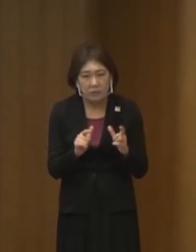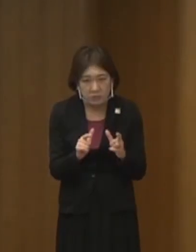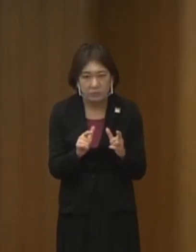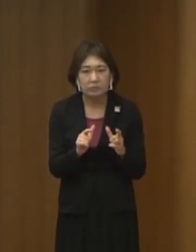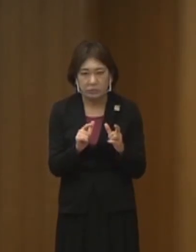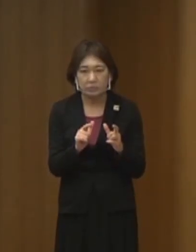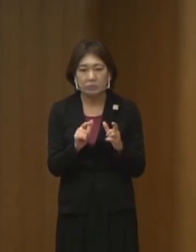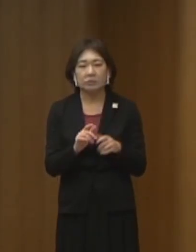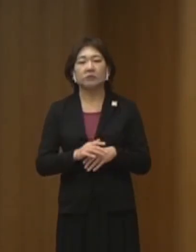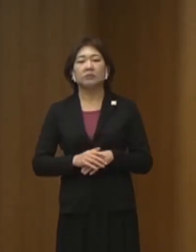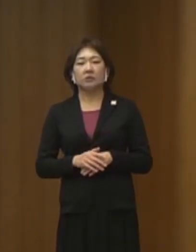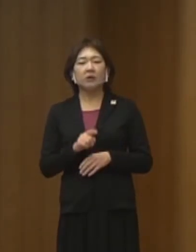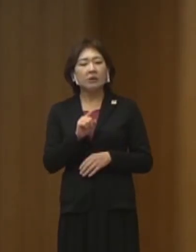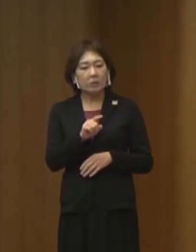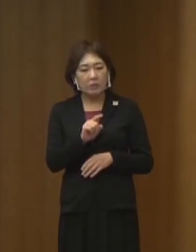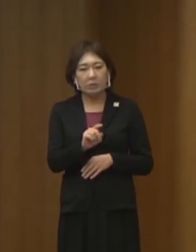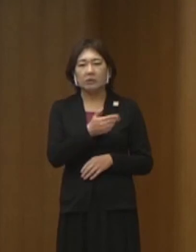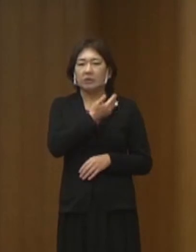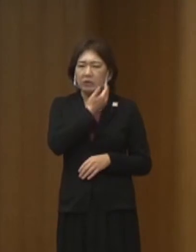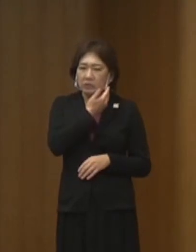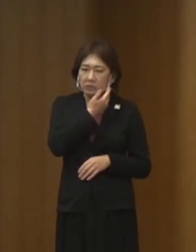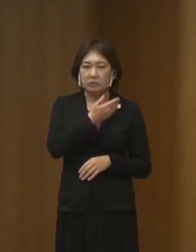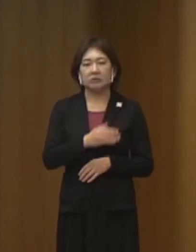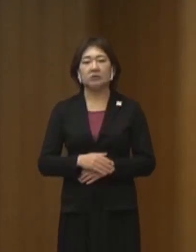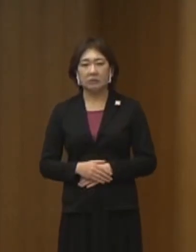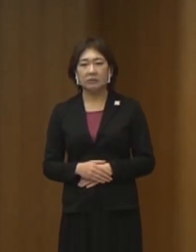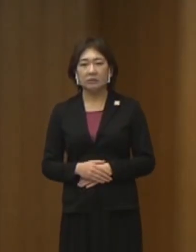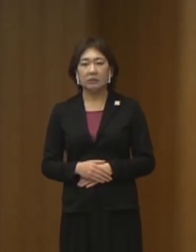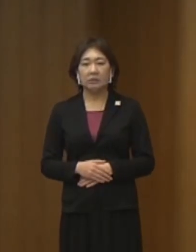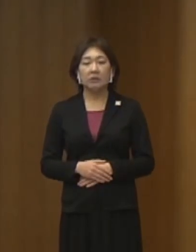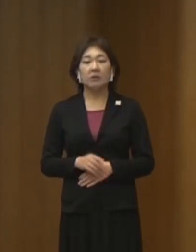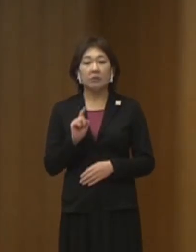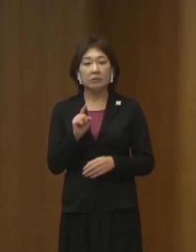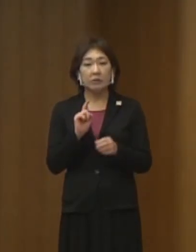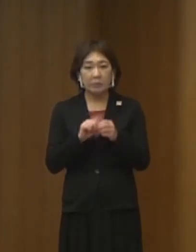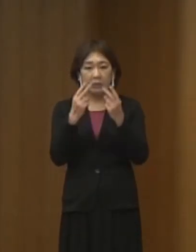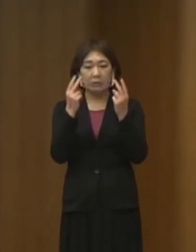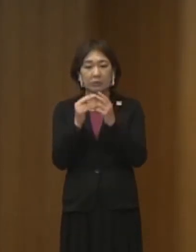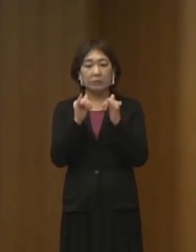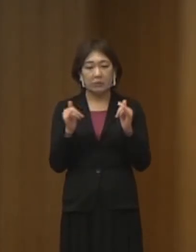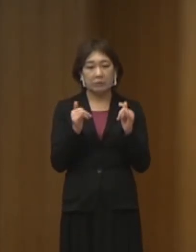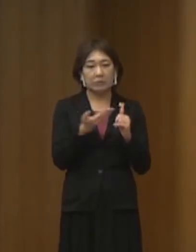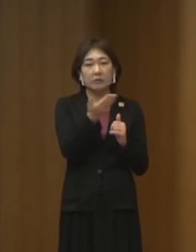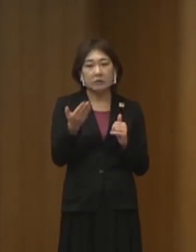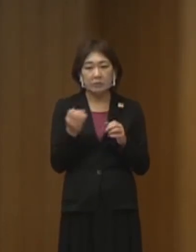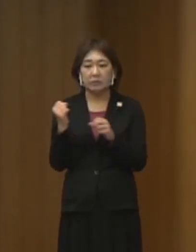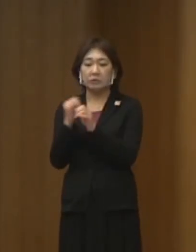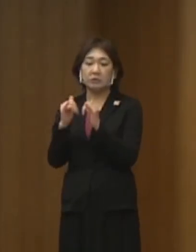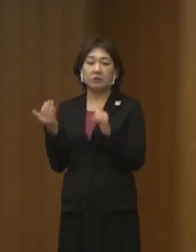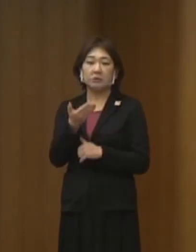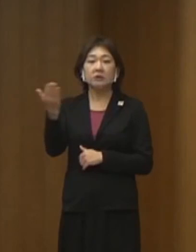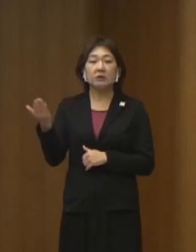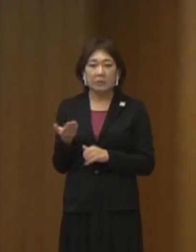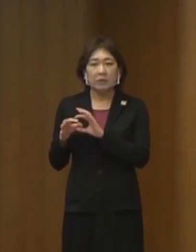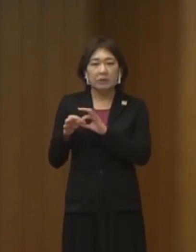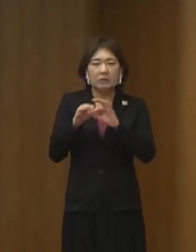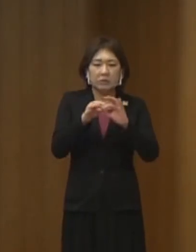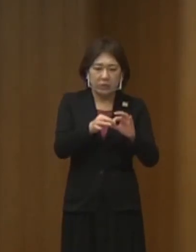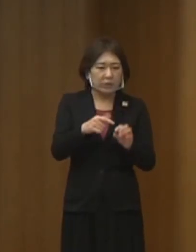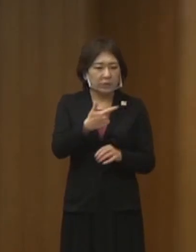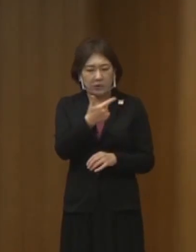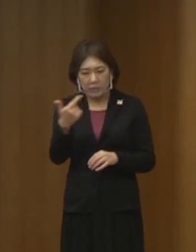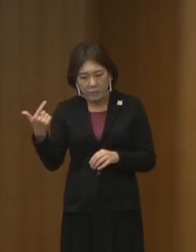ないということが極めて大事です。このため道民の皆様、事業者の皆様には引き続き大変大